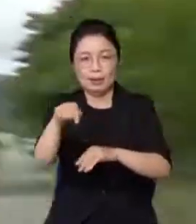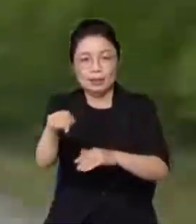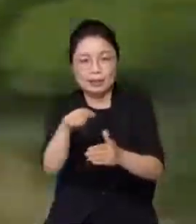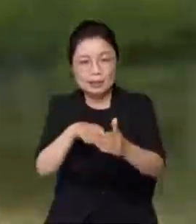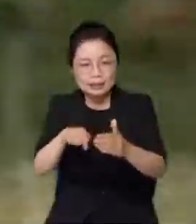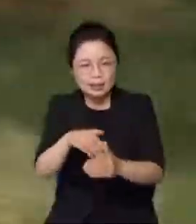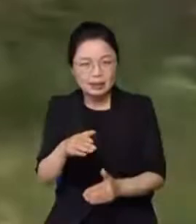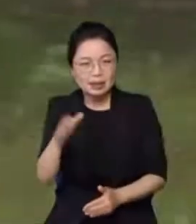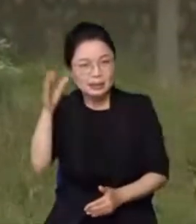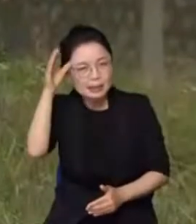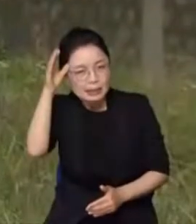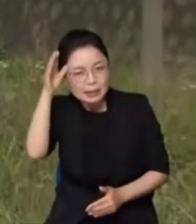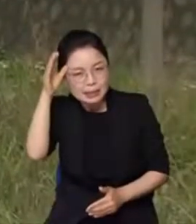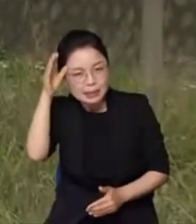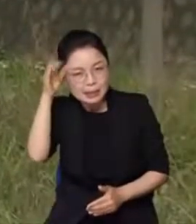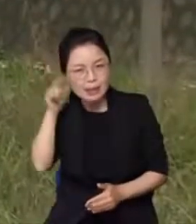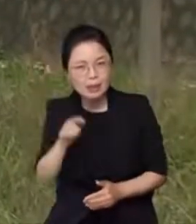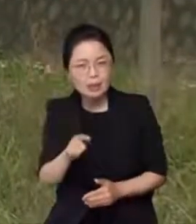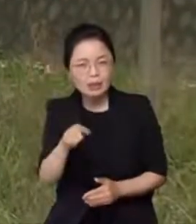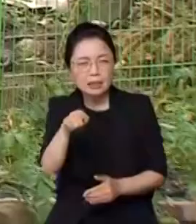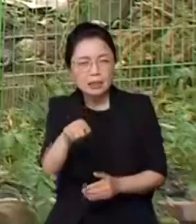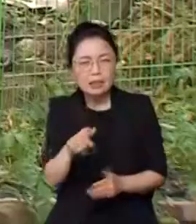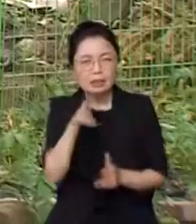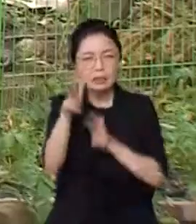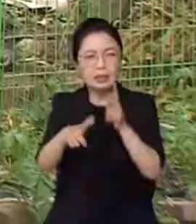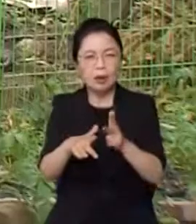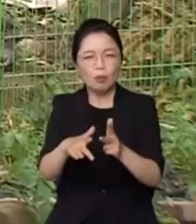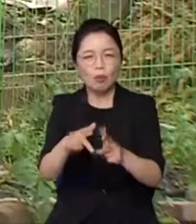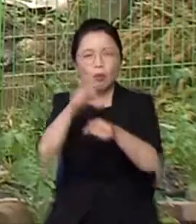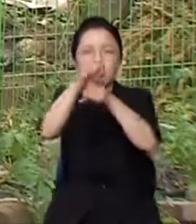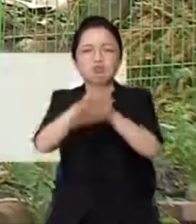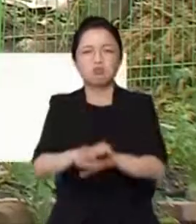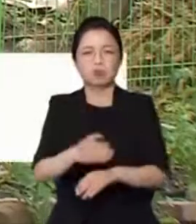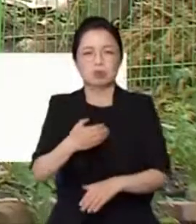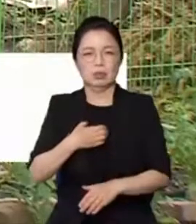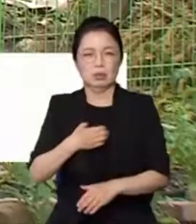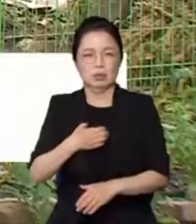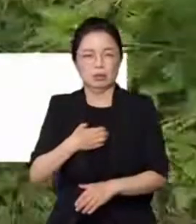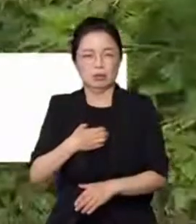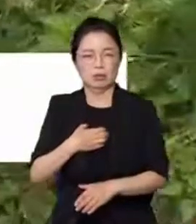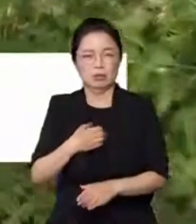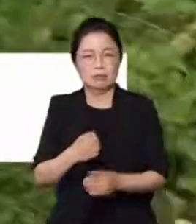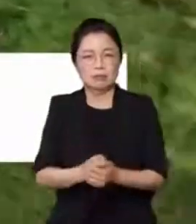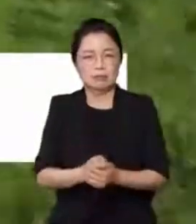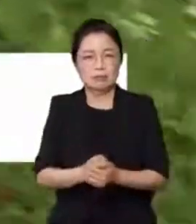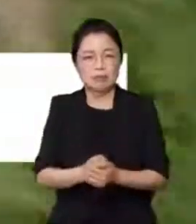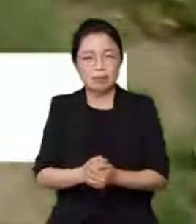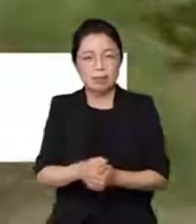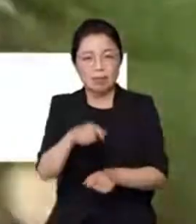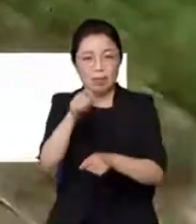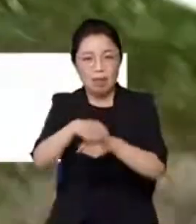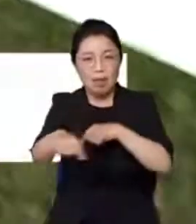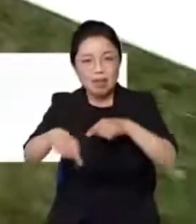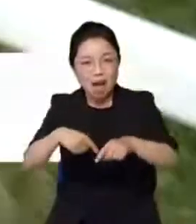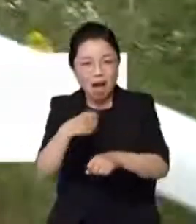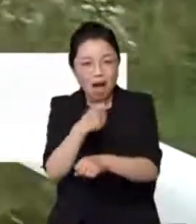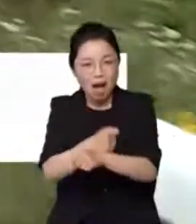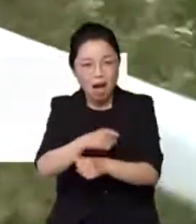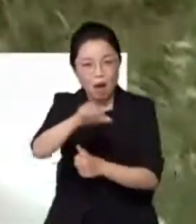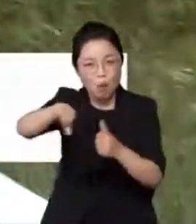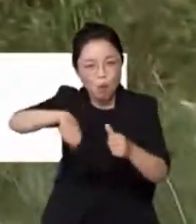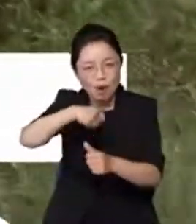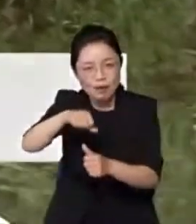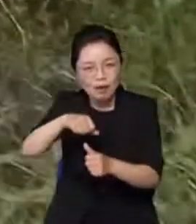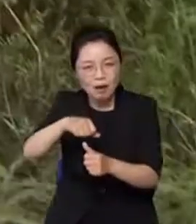기대를 모았던 3500억원 규모의 이 사업이 무산될 위기에 처했습니다 법정 필수 사항인 환경 영향